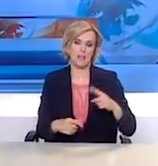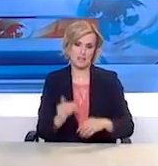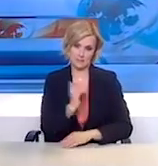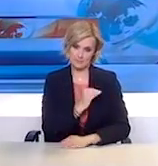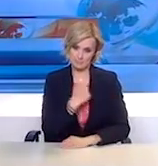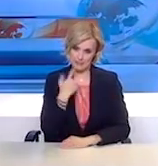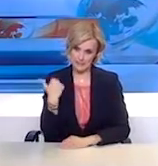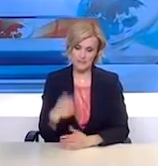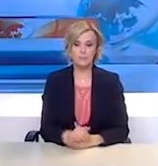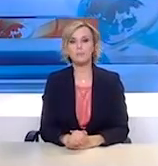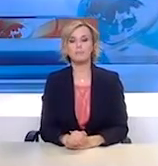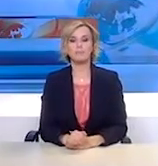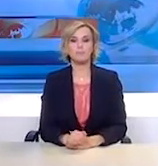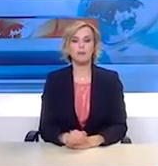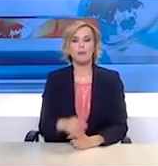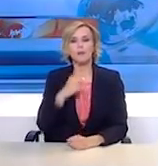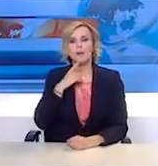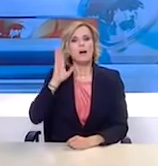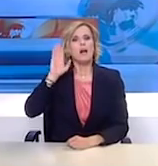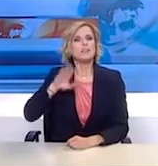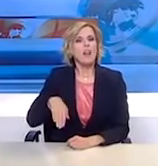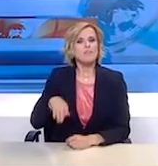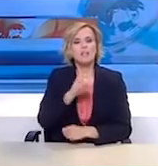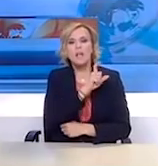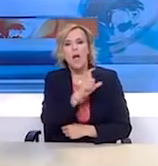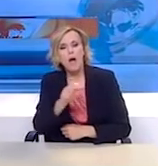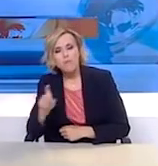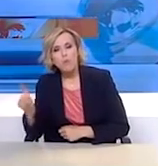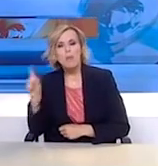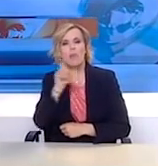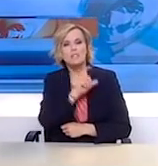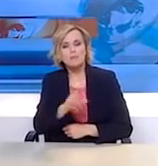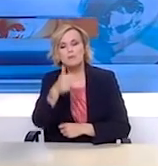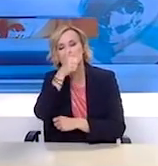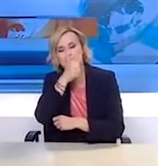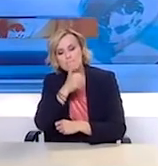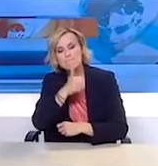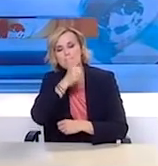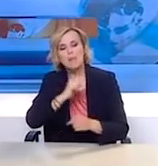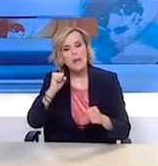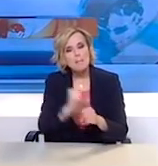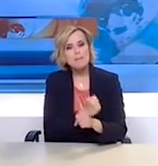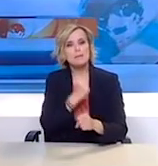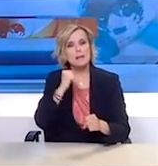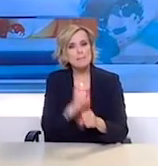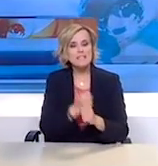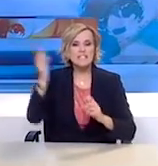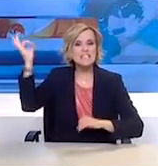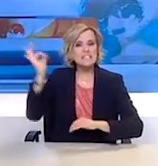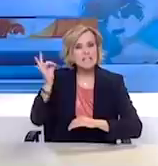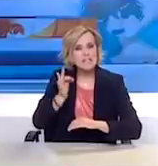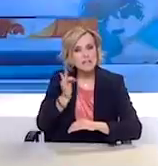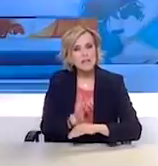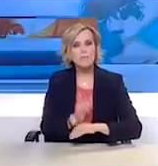Προστασία. Τις τελευταίες εβδομάδες, με περσή, πρωτόγνωρη επιμονή, υπομονή, με συνέπεια,